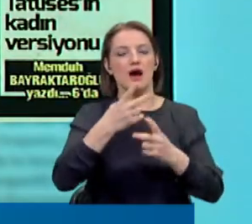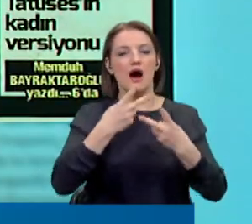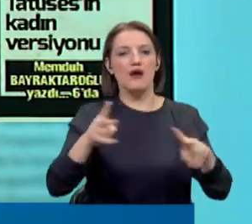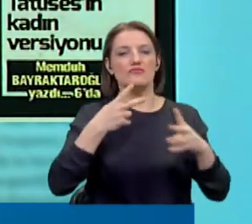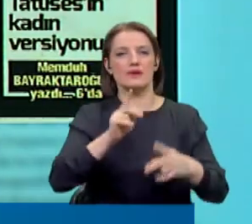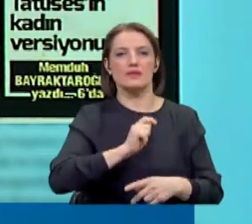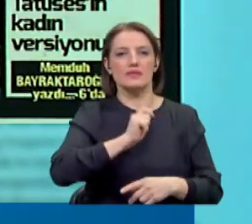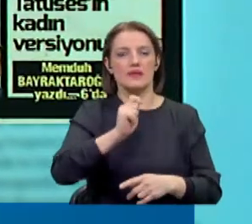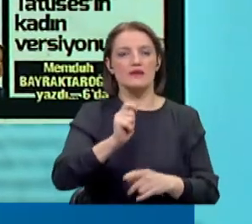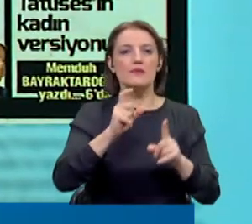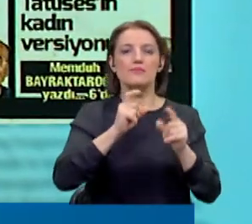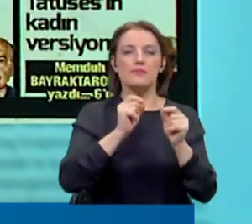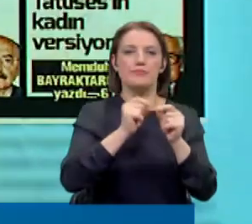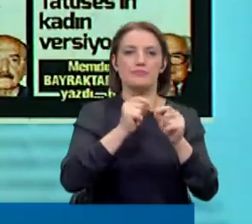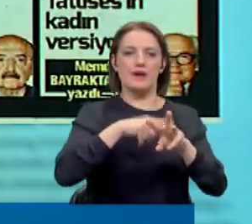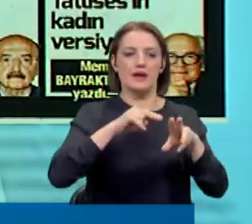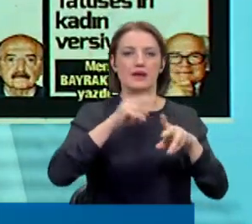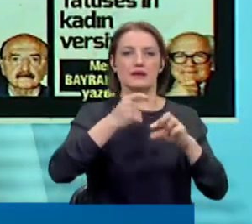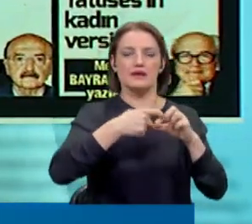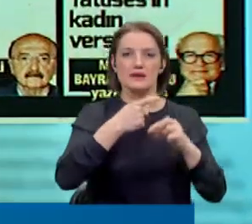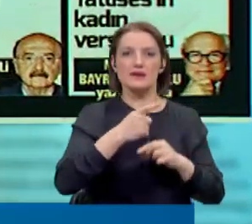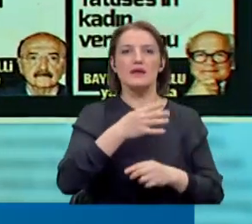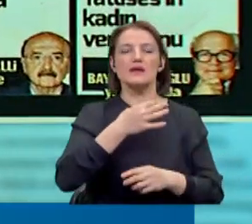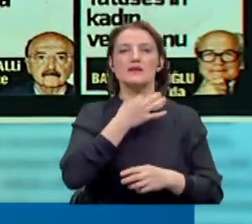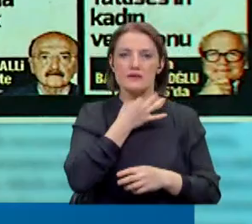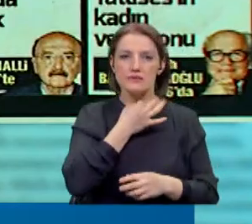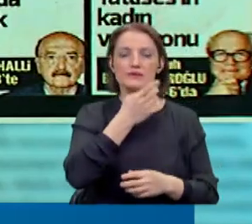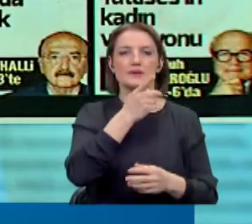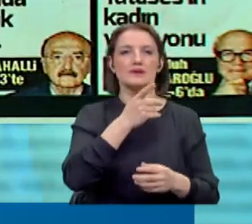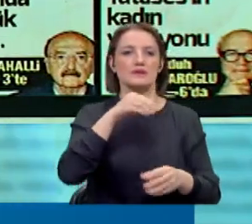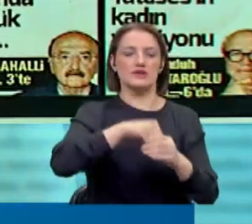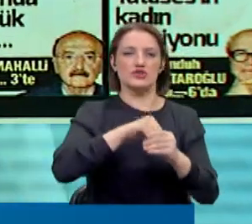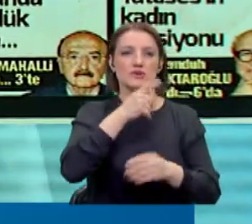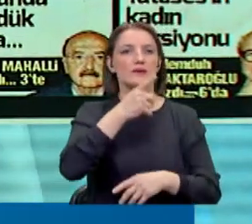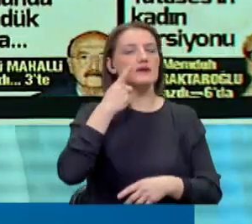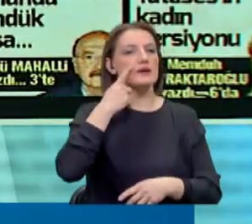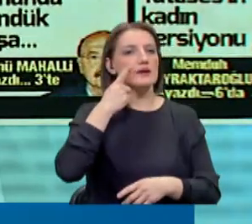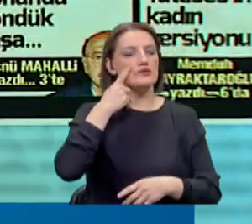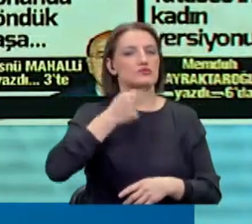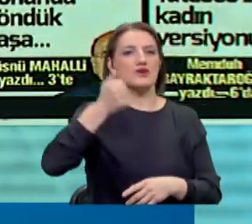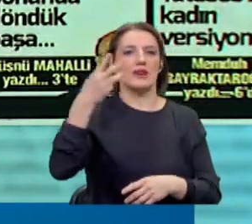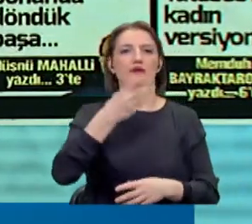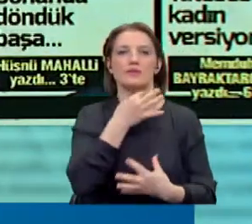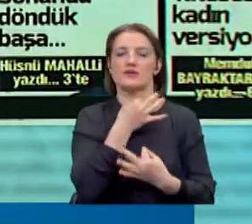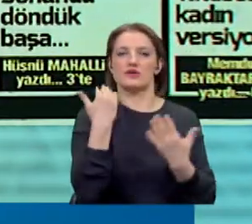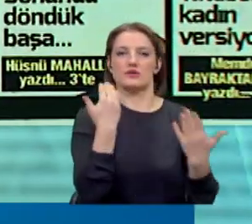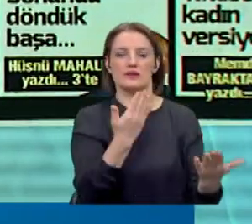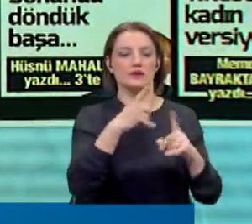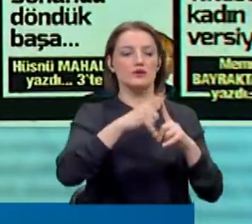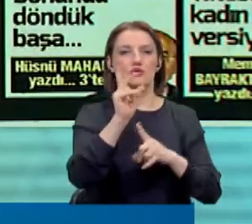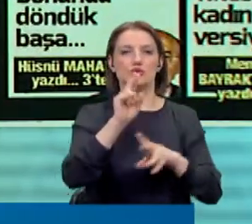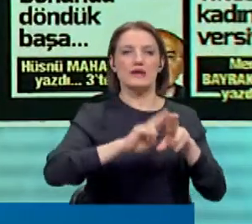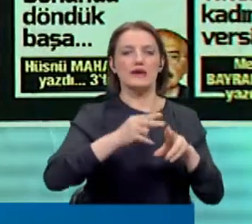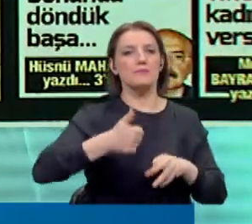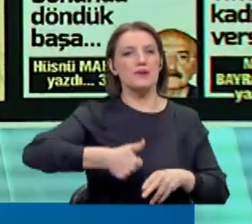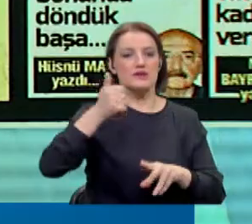kez adalet bakanı olan Bozdağ'da takdir tesisleri için Cumhurbaşkanı Erdoğan'a şükranlarını sundu Türk başkanı